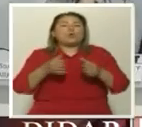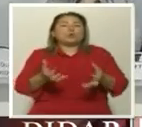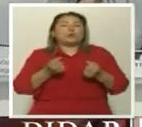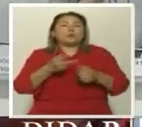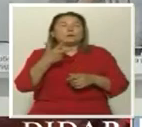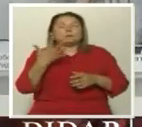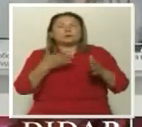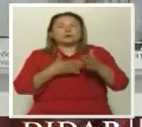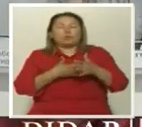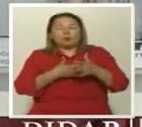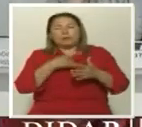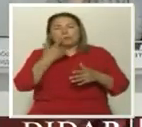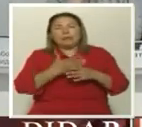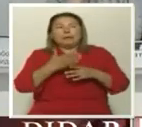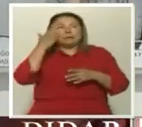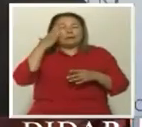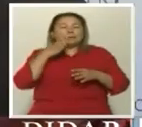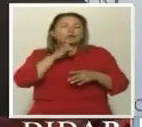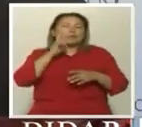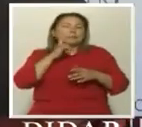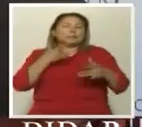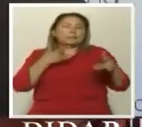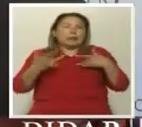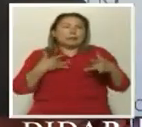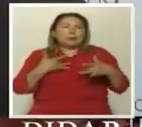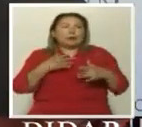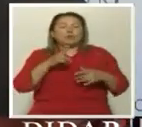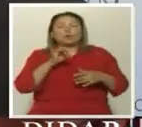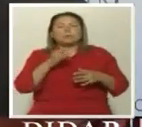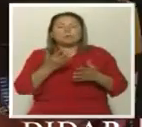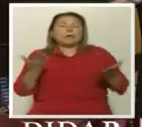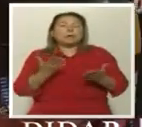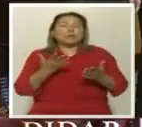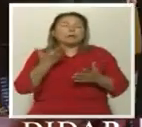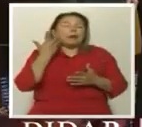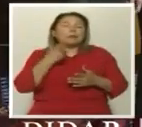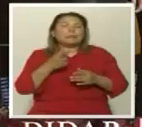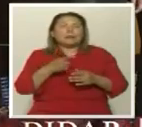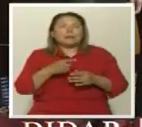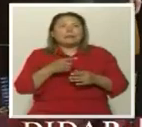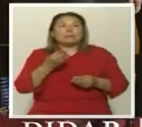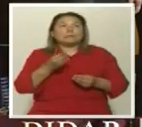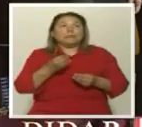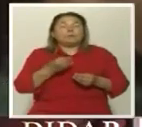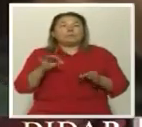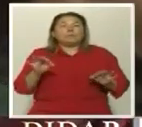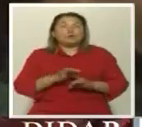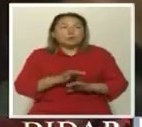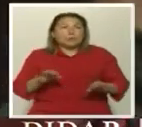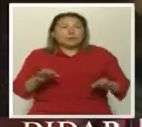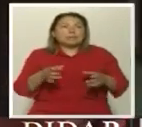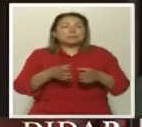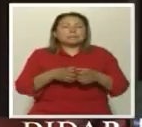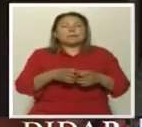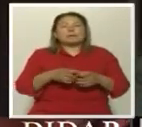35 жас арасындағы талантты жастардан құралған жастар театры, куиз бен не қашан қайда зияткерлік ойыны, музыкалық топтар мен